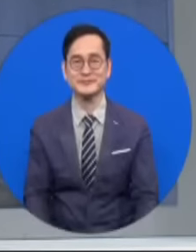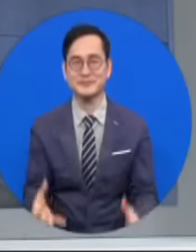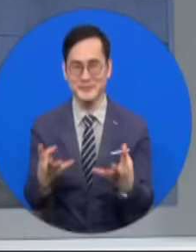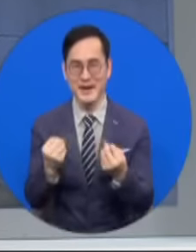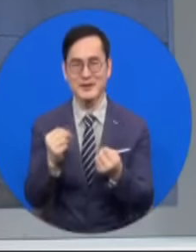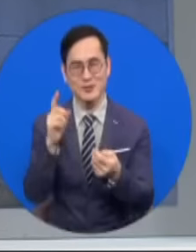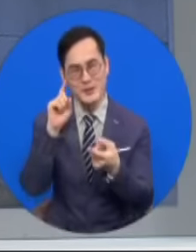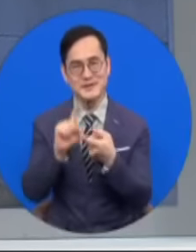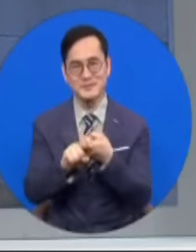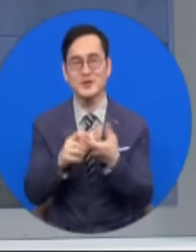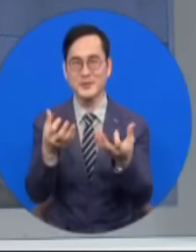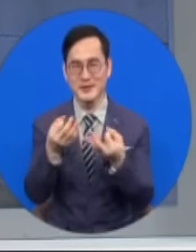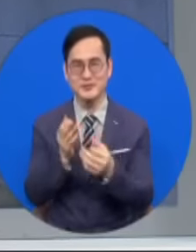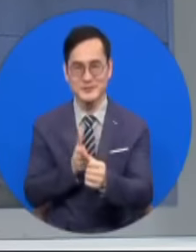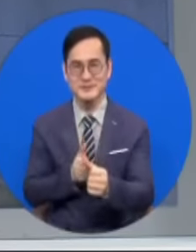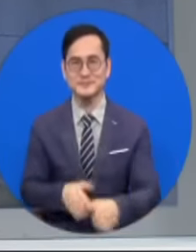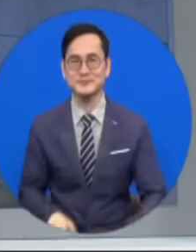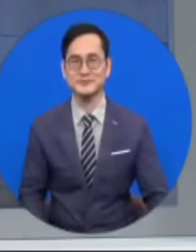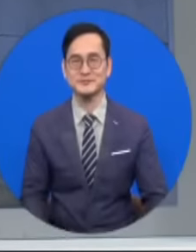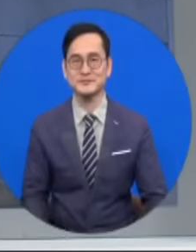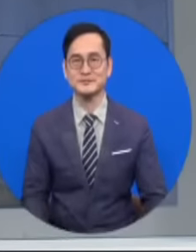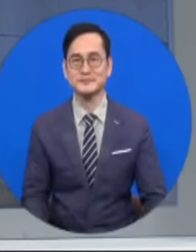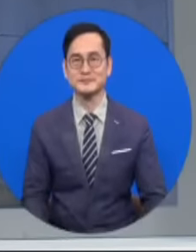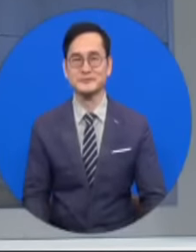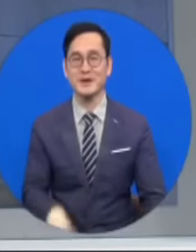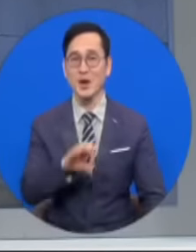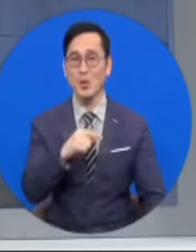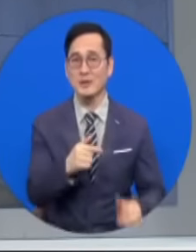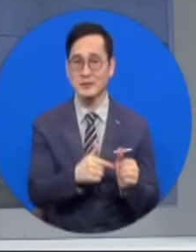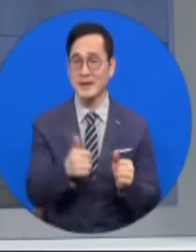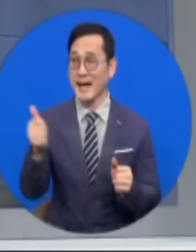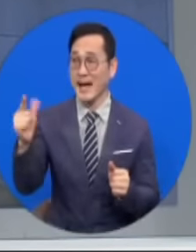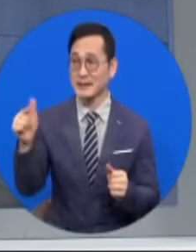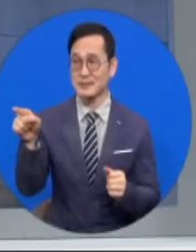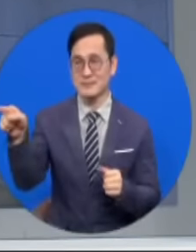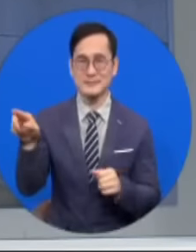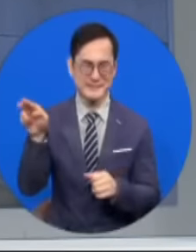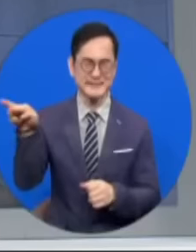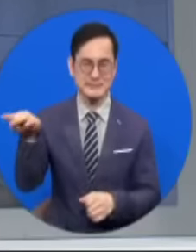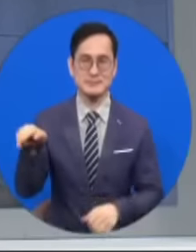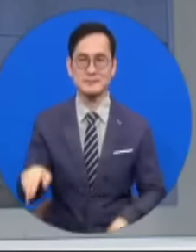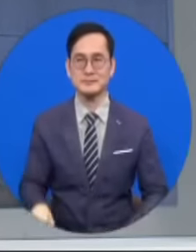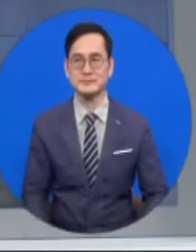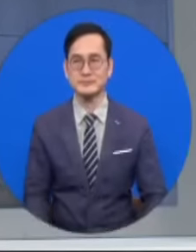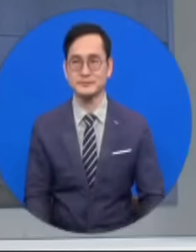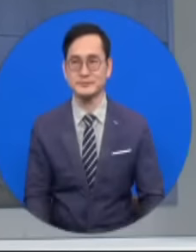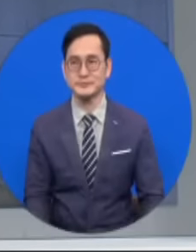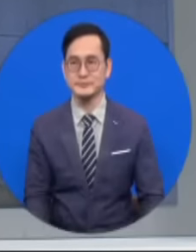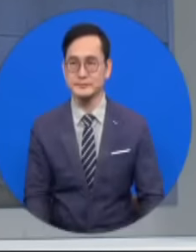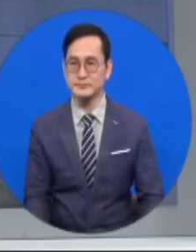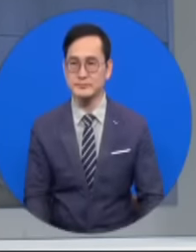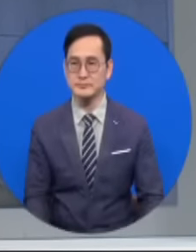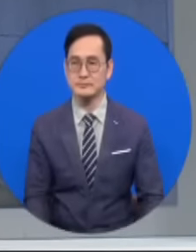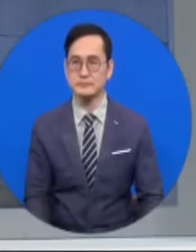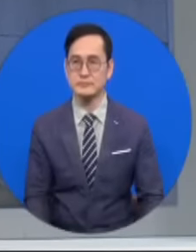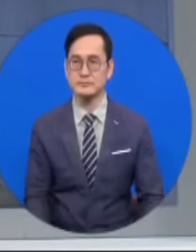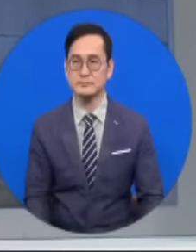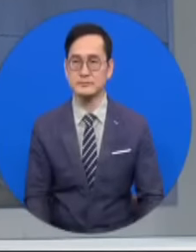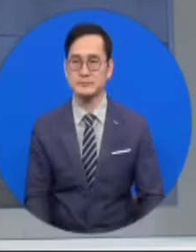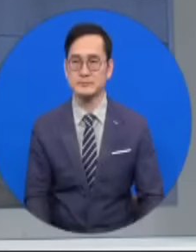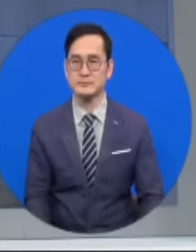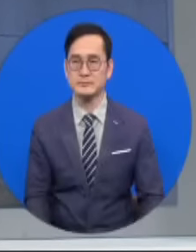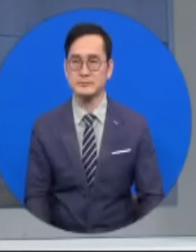원일용 후보가 한동훈 후보를 또 저격했어요 당론은 금식 밥을 안 먹자라는 금식인데 자꾸 다른